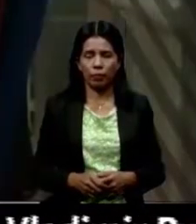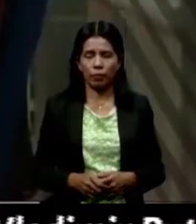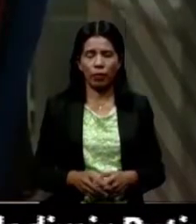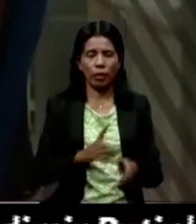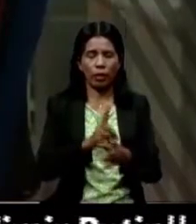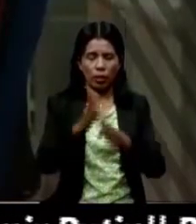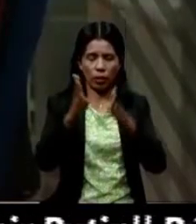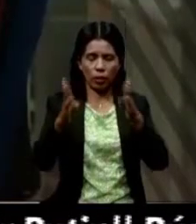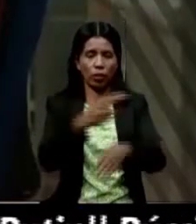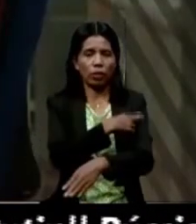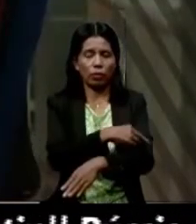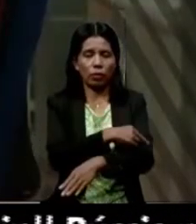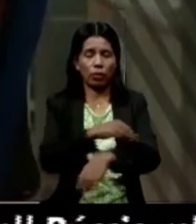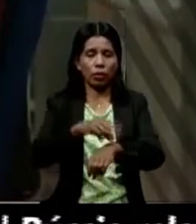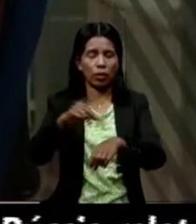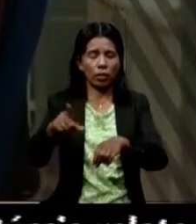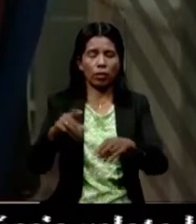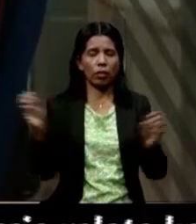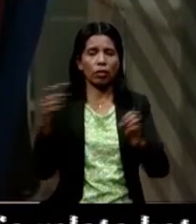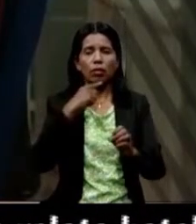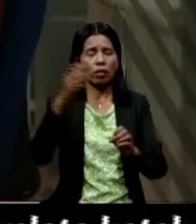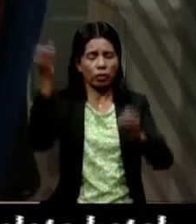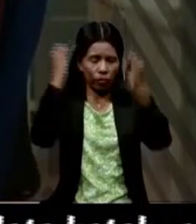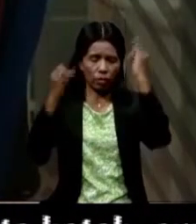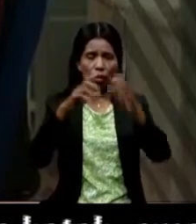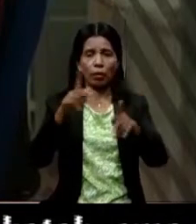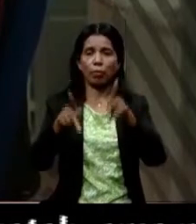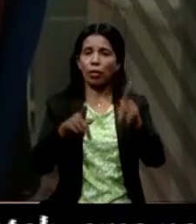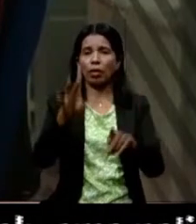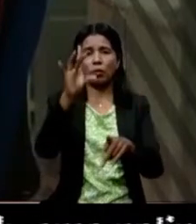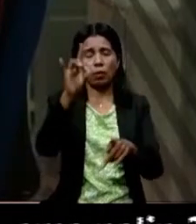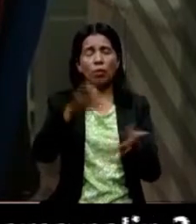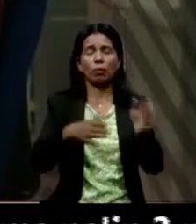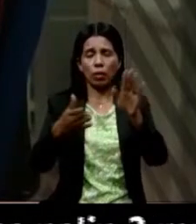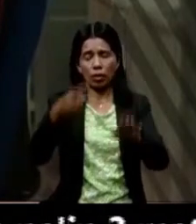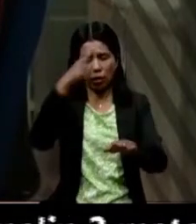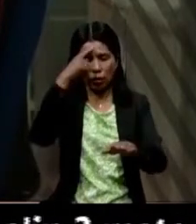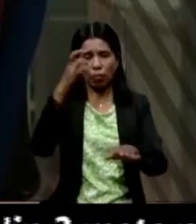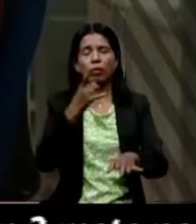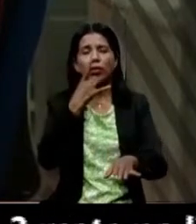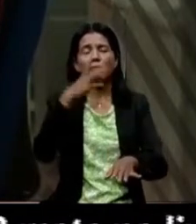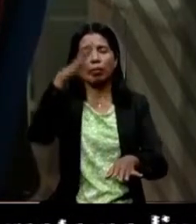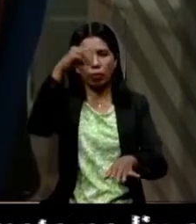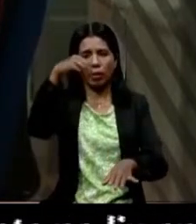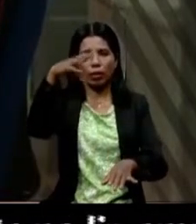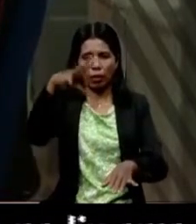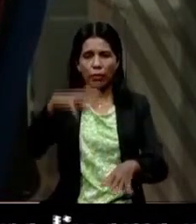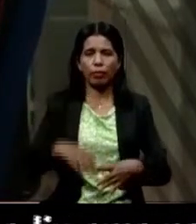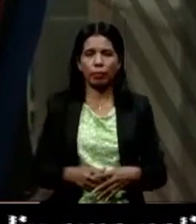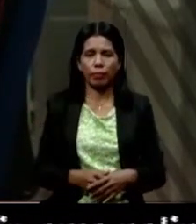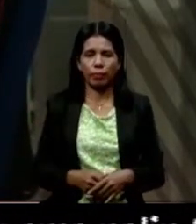Diretor Eksekutif Hospital Nasional Rezeite Informação é Menangualo Mate, também eletricidade Mate Lakang.